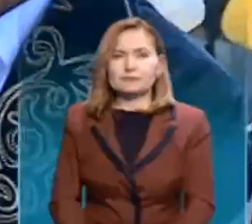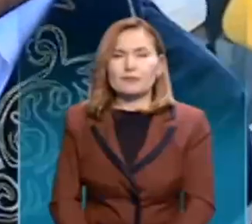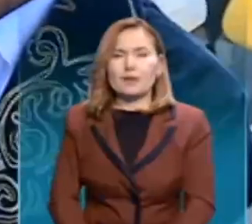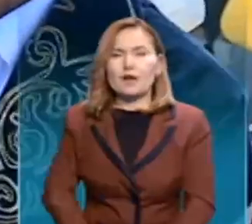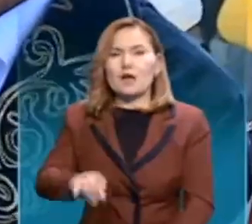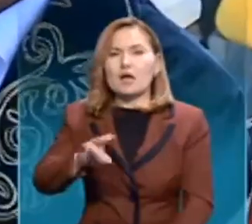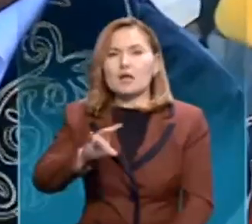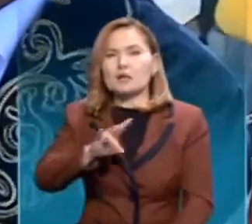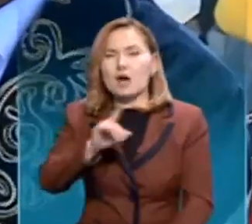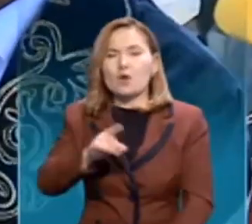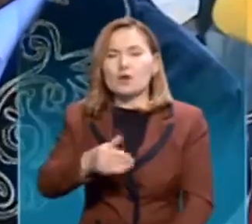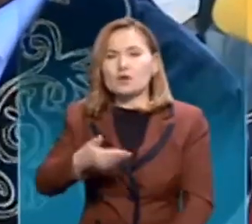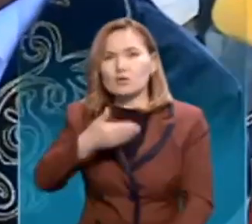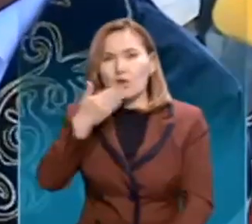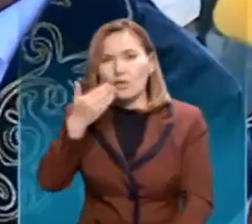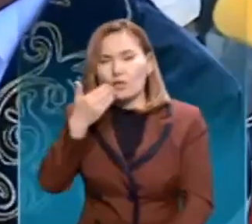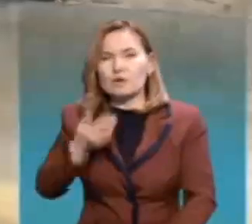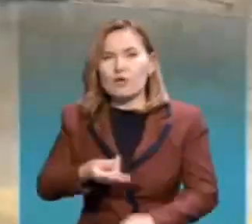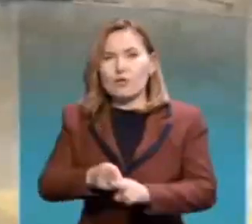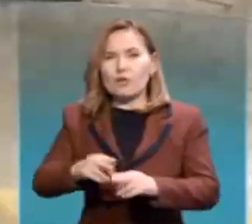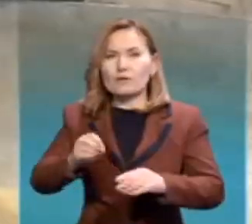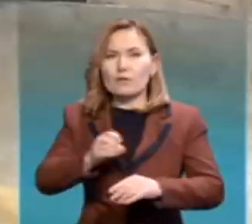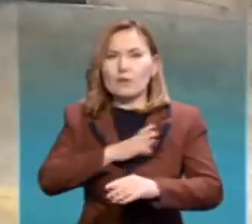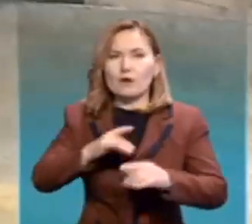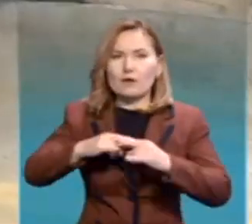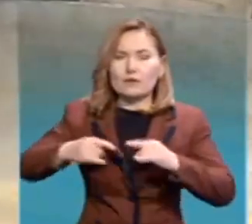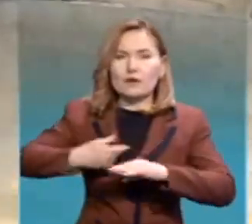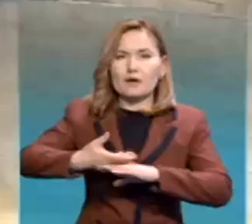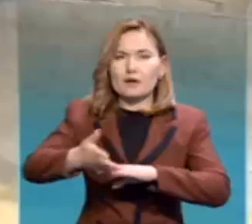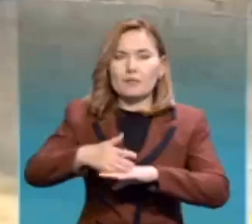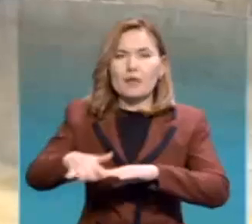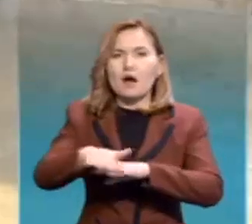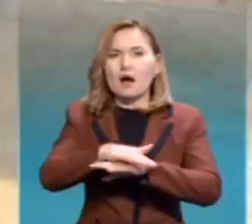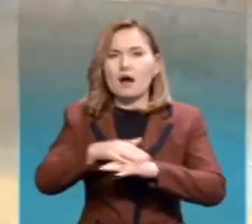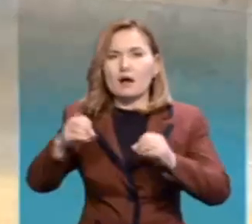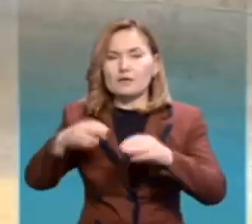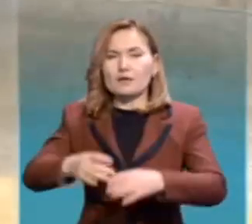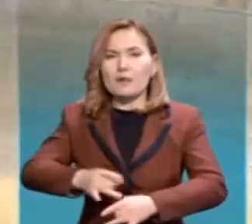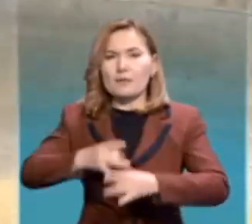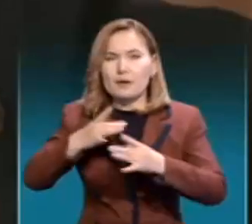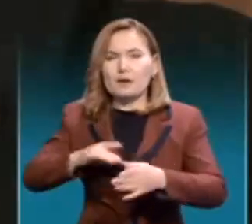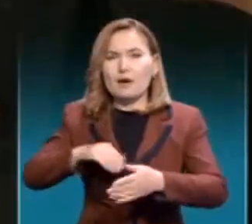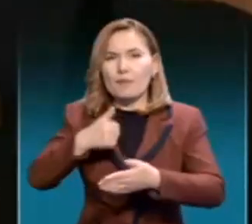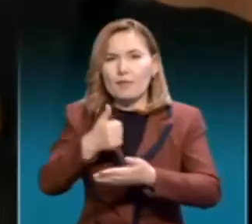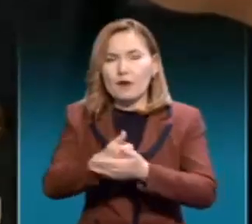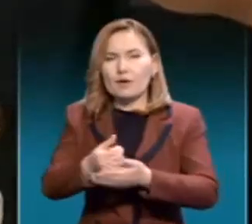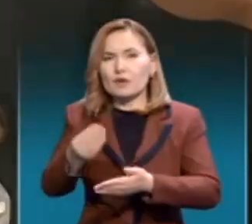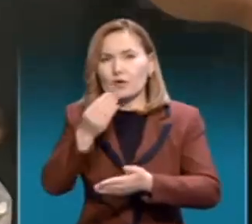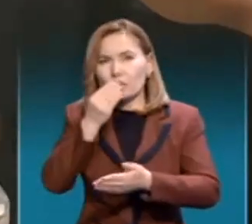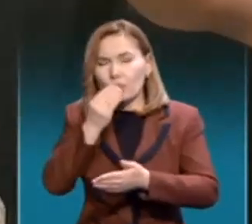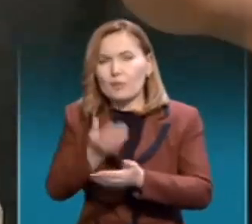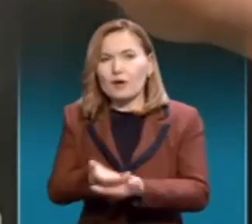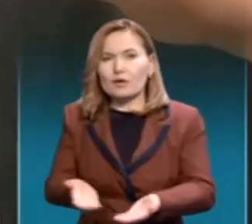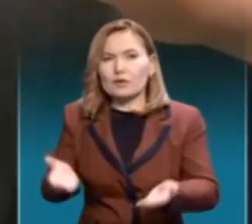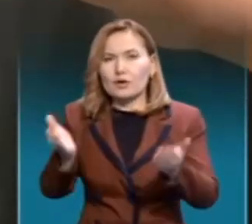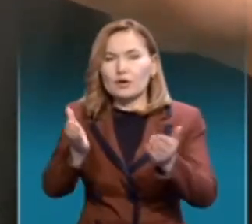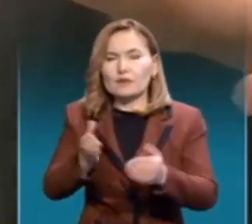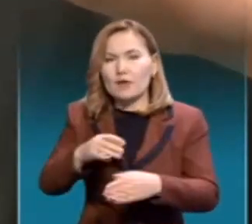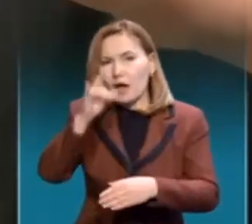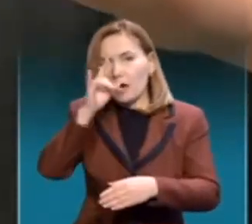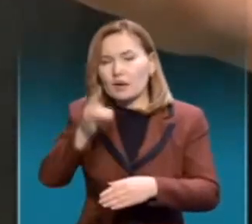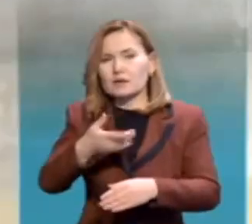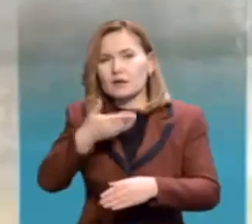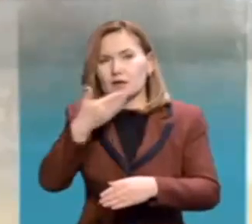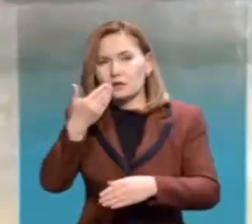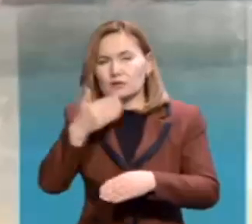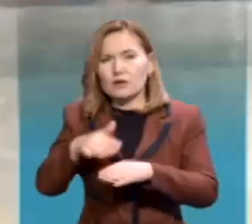Наурыз көже молшылық пен тоқшылықтың жоралғысы. Наурызға жиналған жұрт бұл күні мерекенің басты ас мәзірі тайқазанға дайындалған ұлттық тағамынан дәм